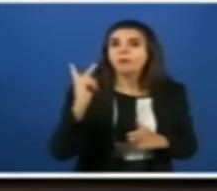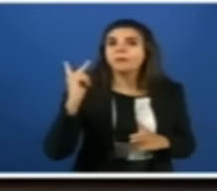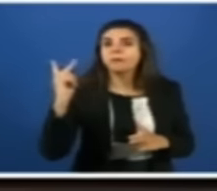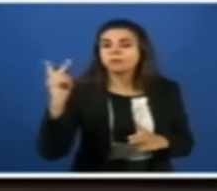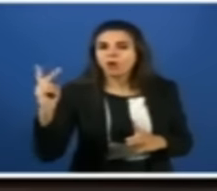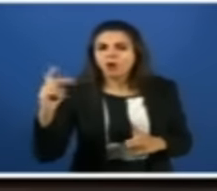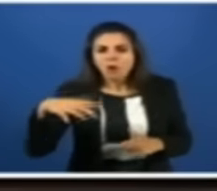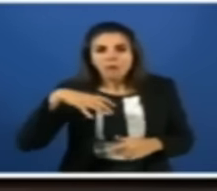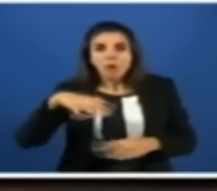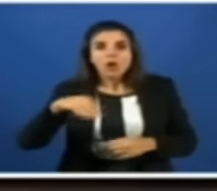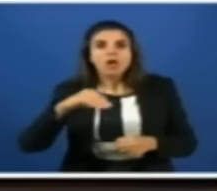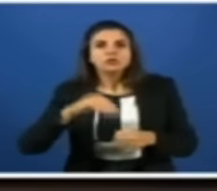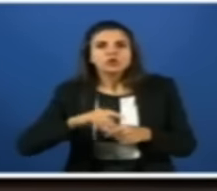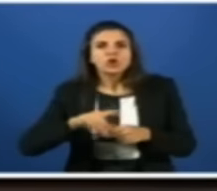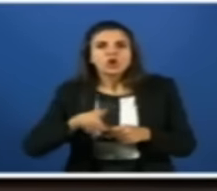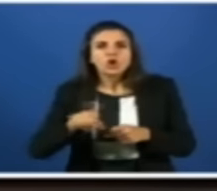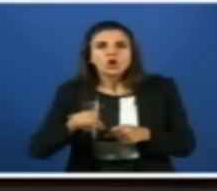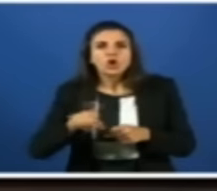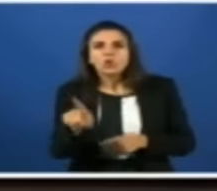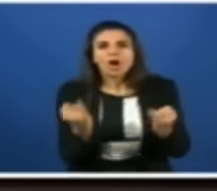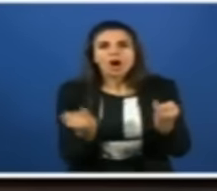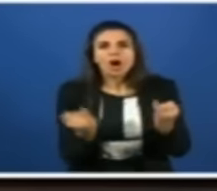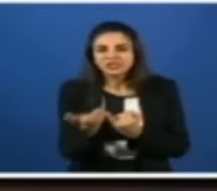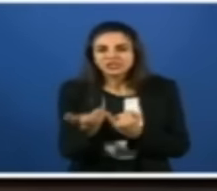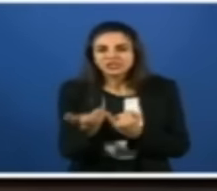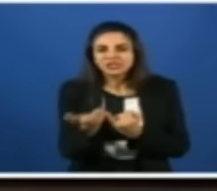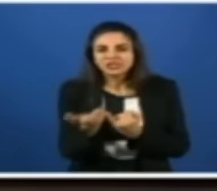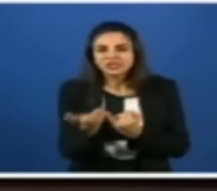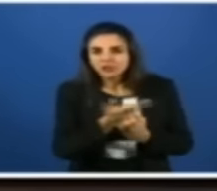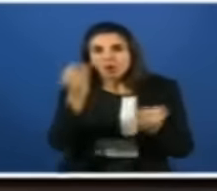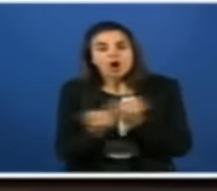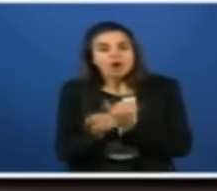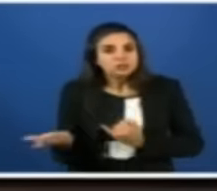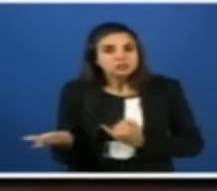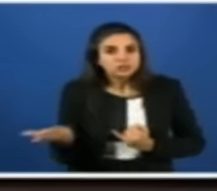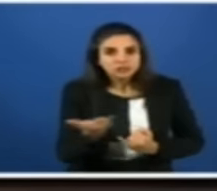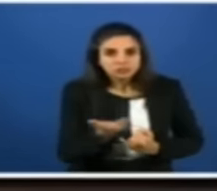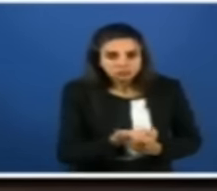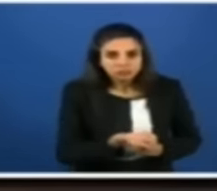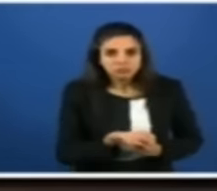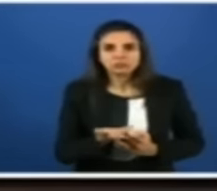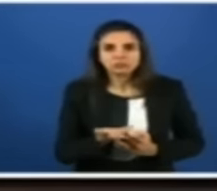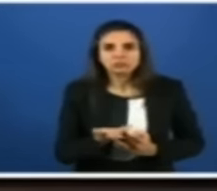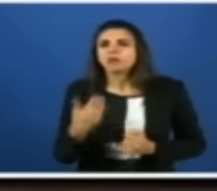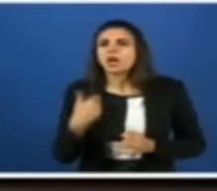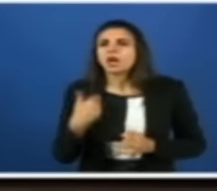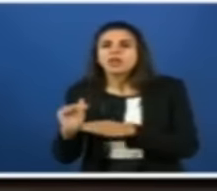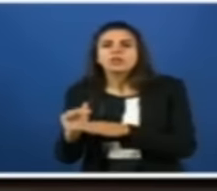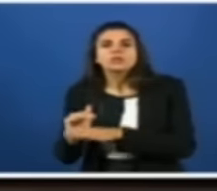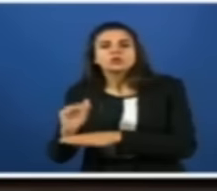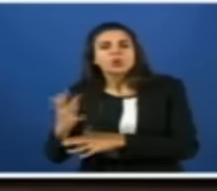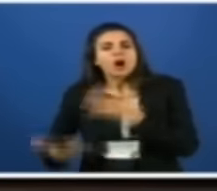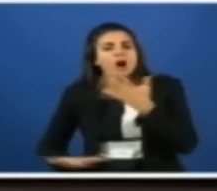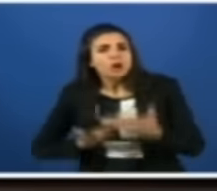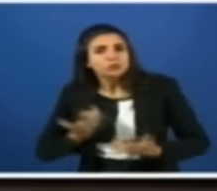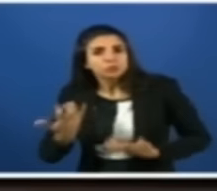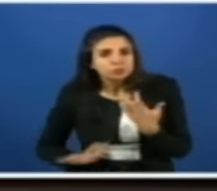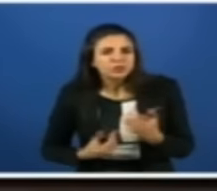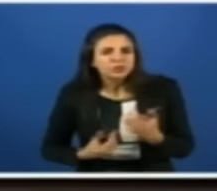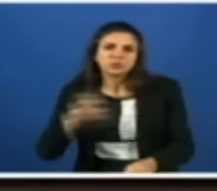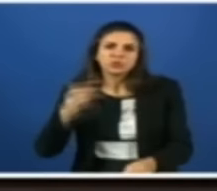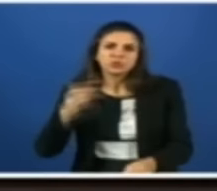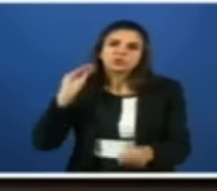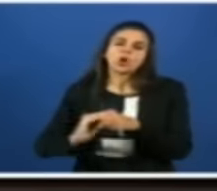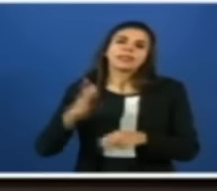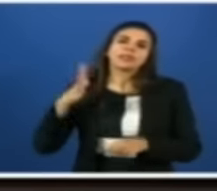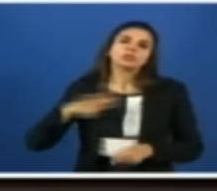bölgeye, Kürt kardeşlerimize, Türk kardeşlerimize yaşattığı acının son